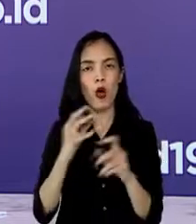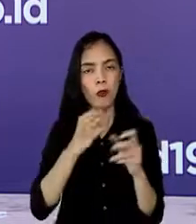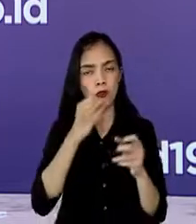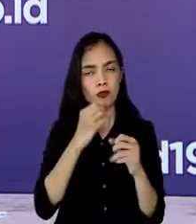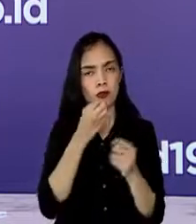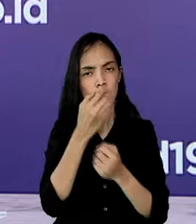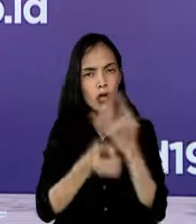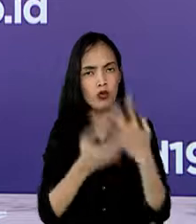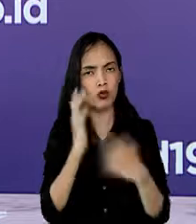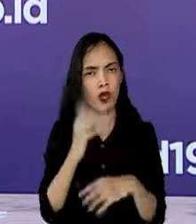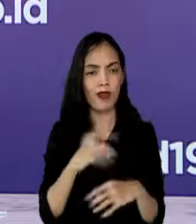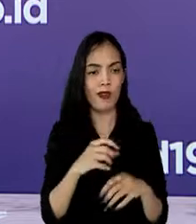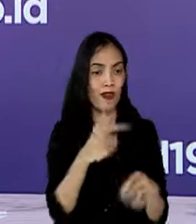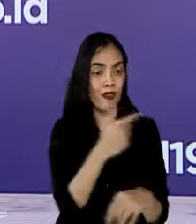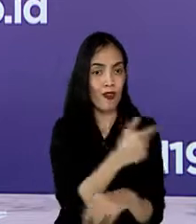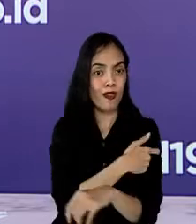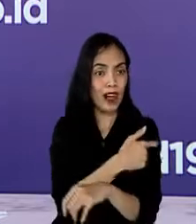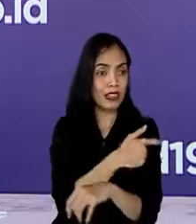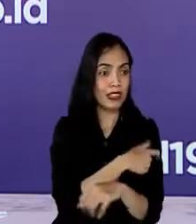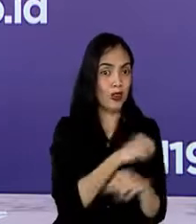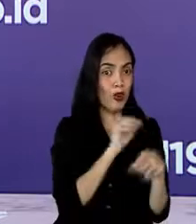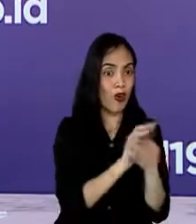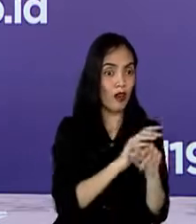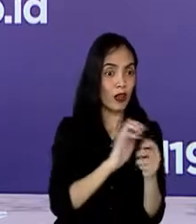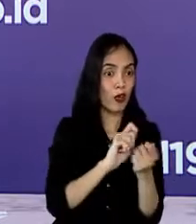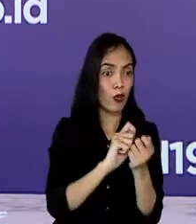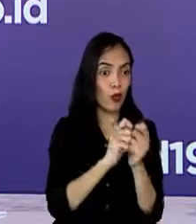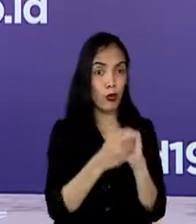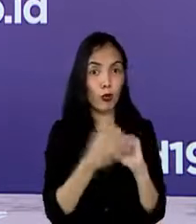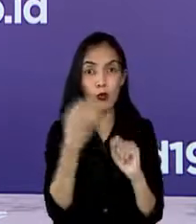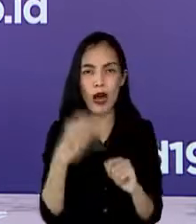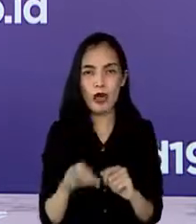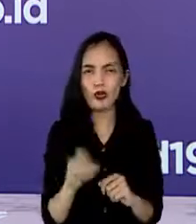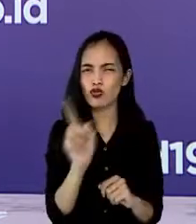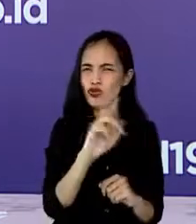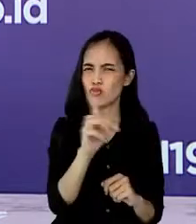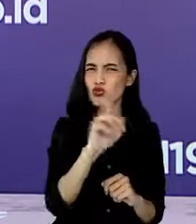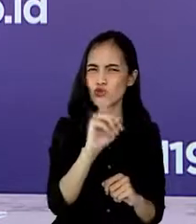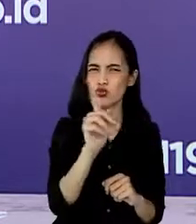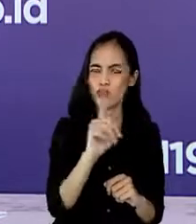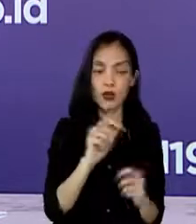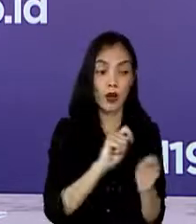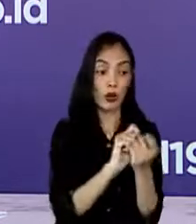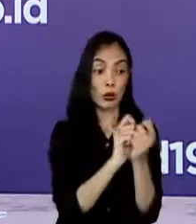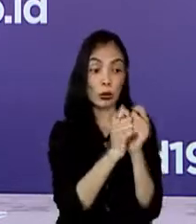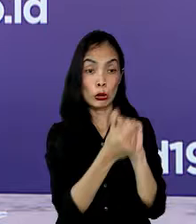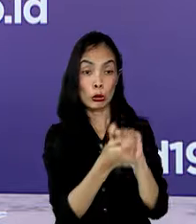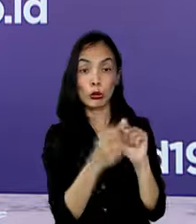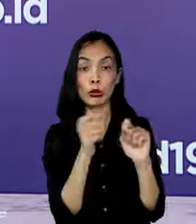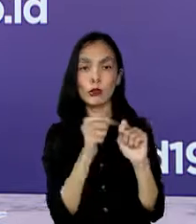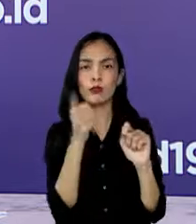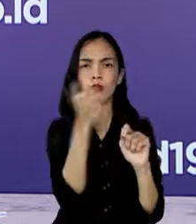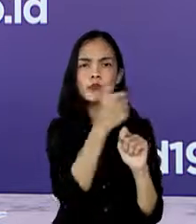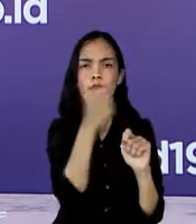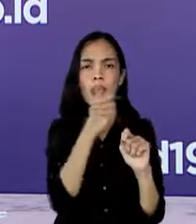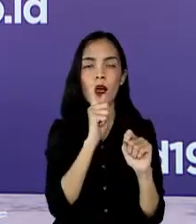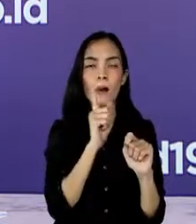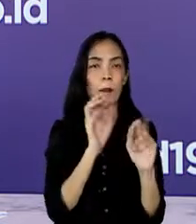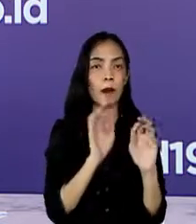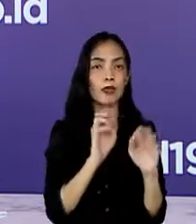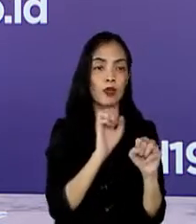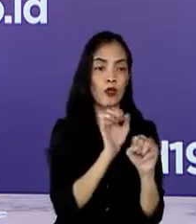dapat menyebabkan virus korona bermutasi menjadi varian baru mutasi terjadi ketika virus